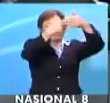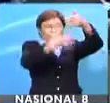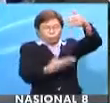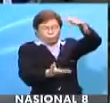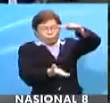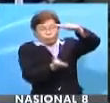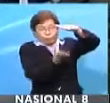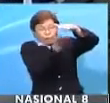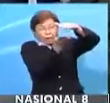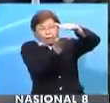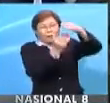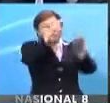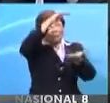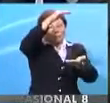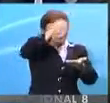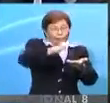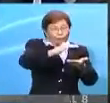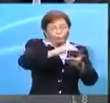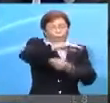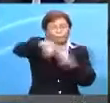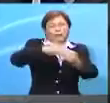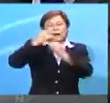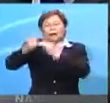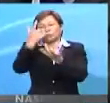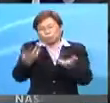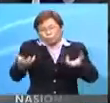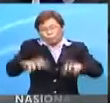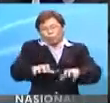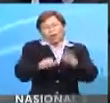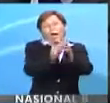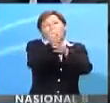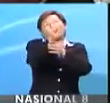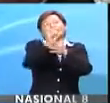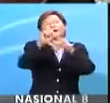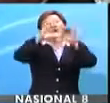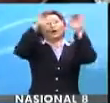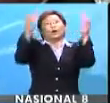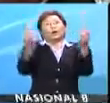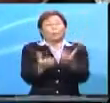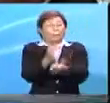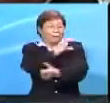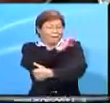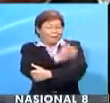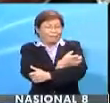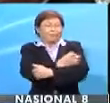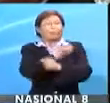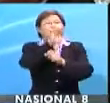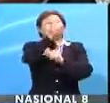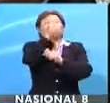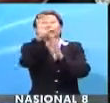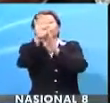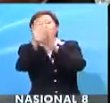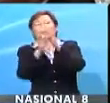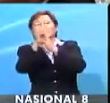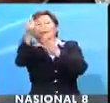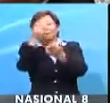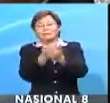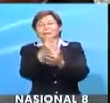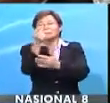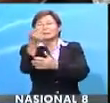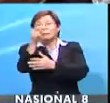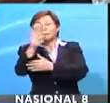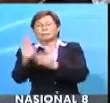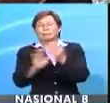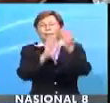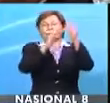1MDB untuk menyertai pusingan terakhir bagi membida Edra Global Energy Berhad bernilai RM10 bilion. TNB